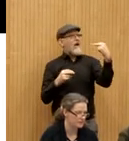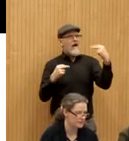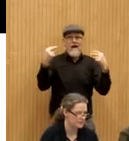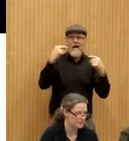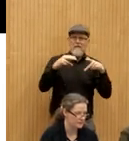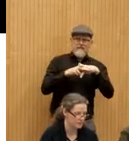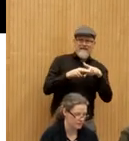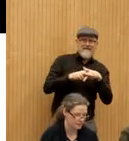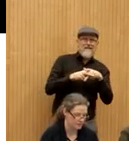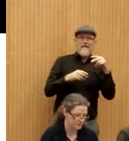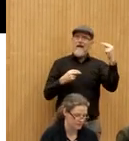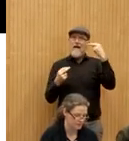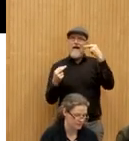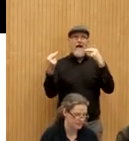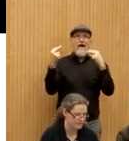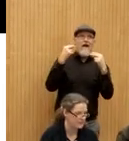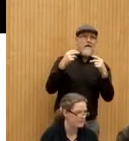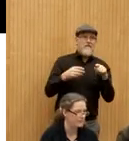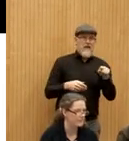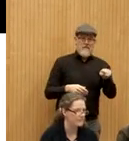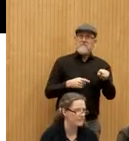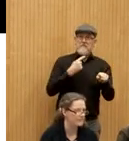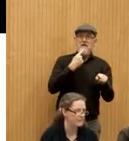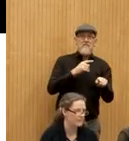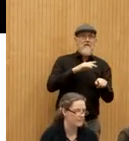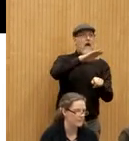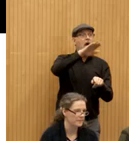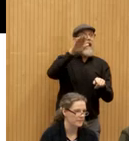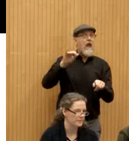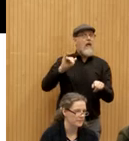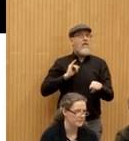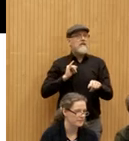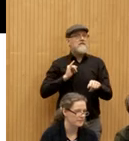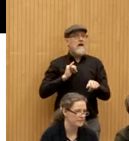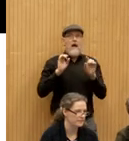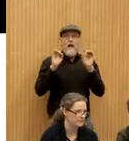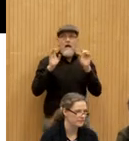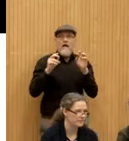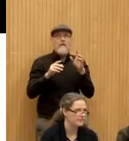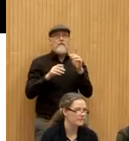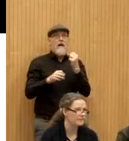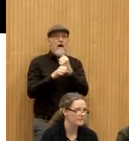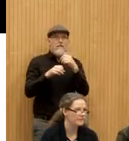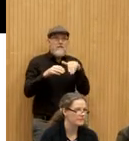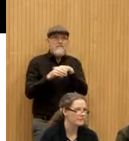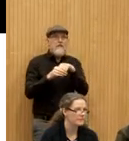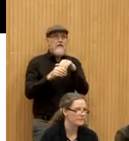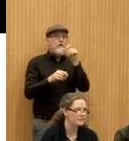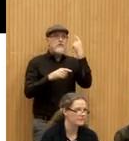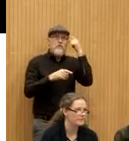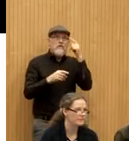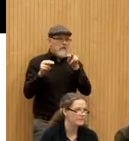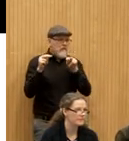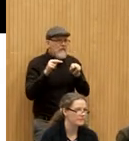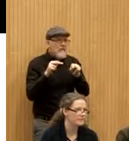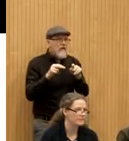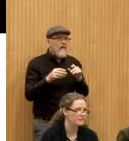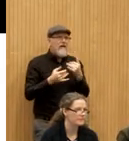gut und haben sich dann von uns Bildungsfachkräfte und unsere pädagogische Leitung, nämlich zum